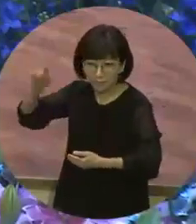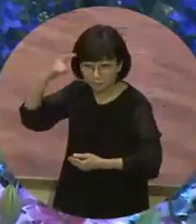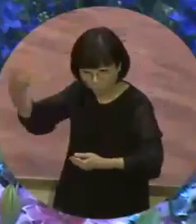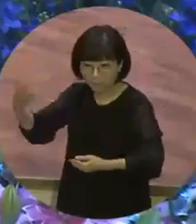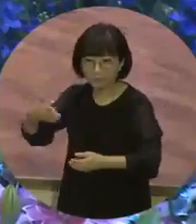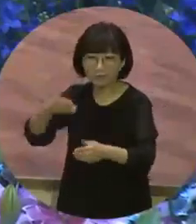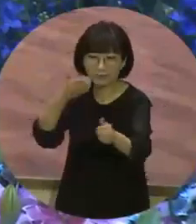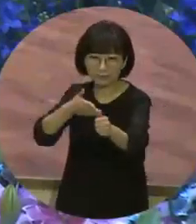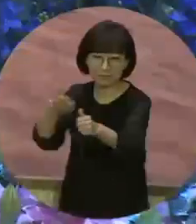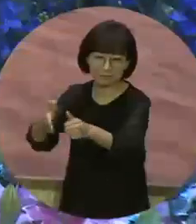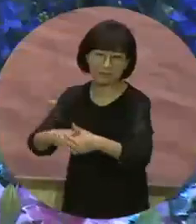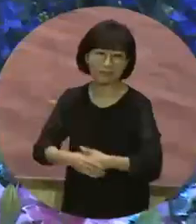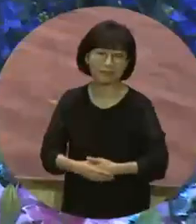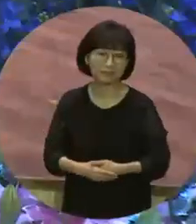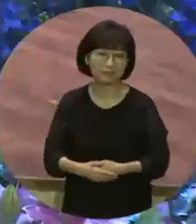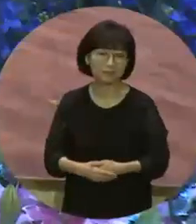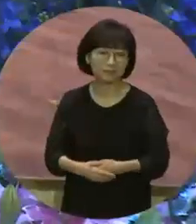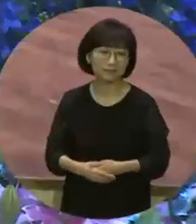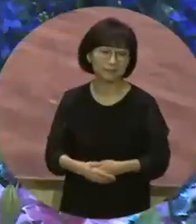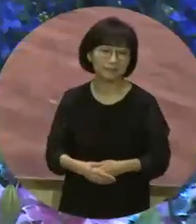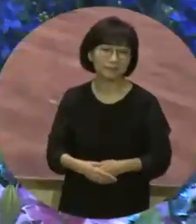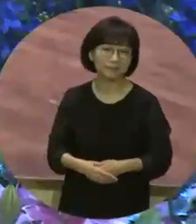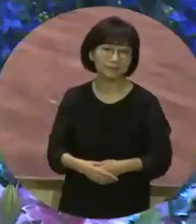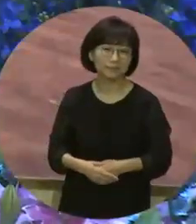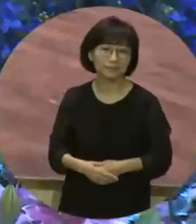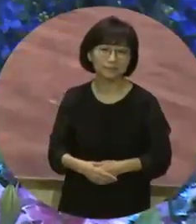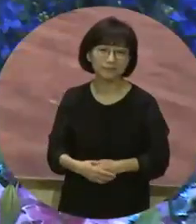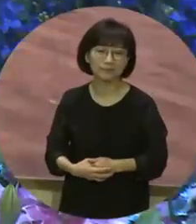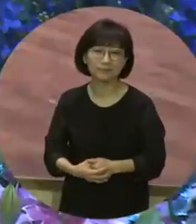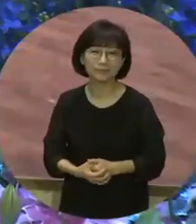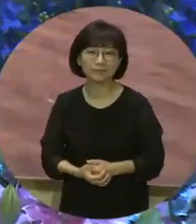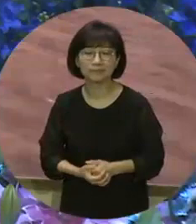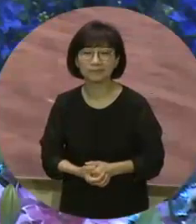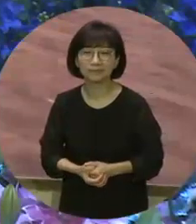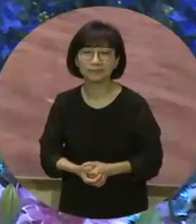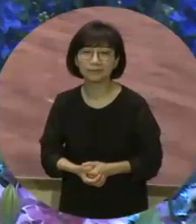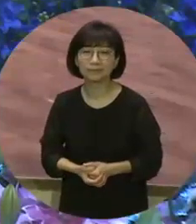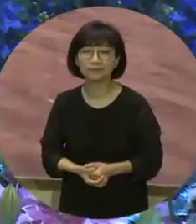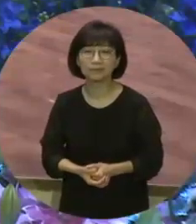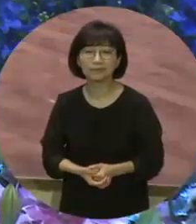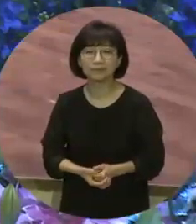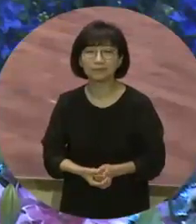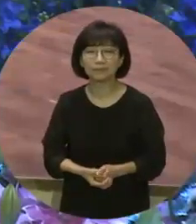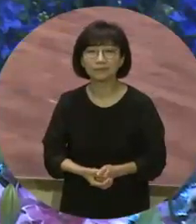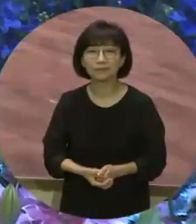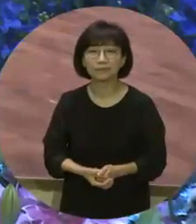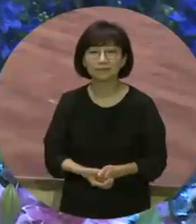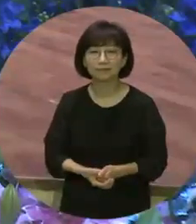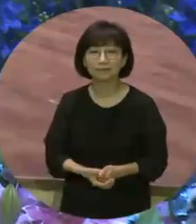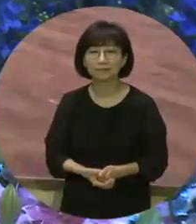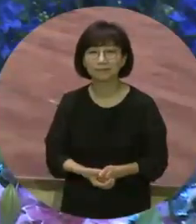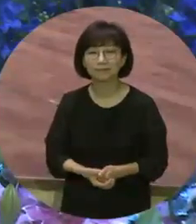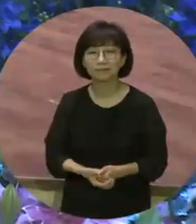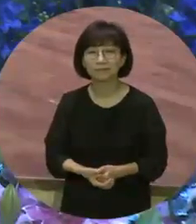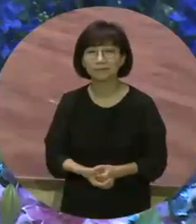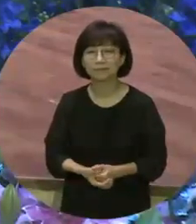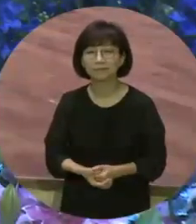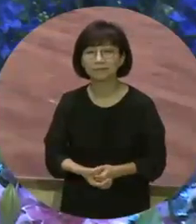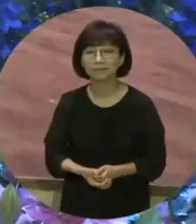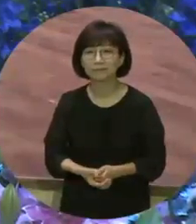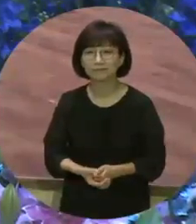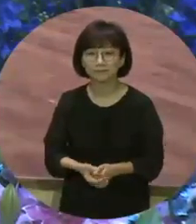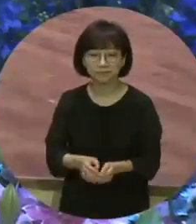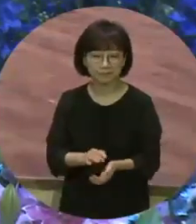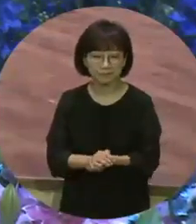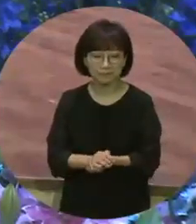묻지 말고 하나님께 물으시라니까요. 뭐 양심으로 구원받습니까? 하나님께 물으시기 바랍니다.